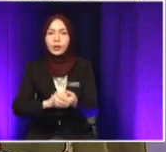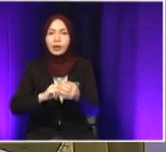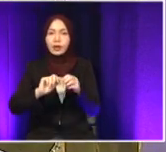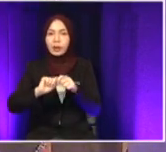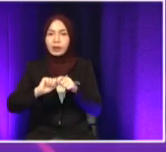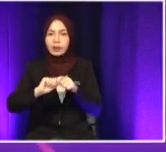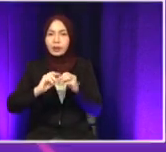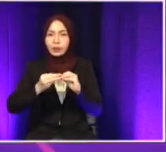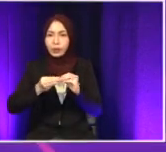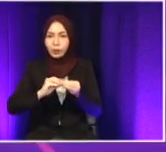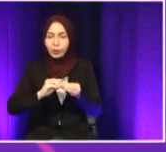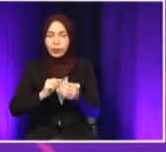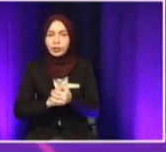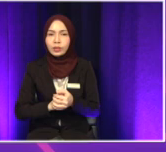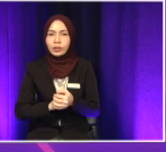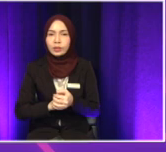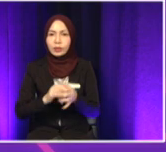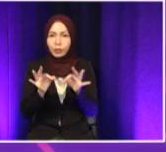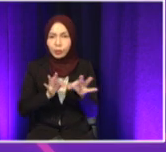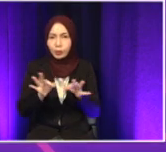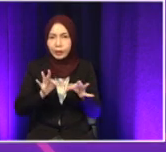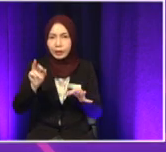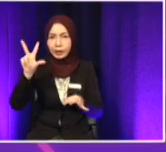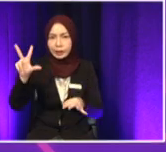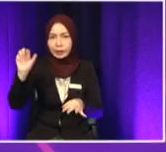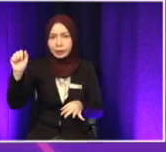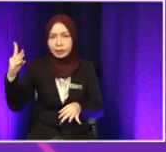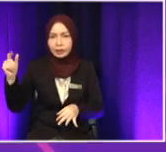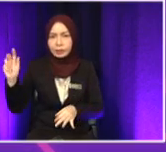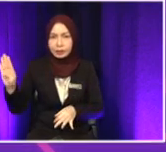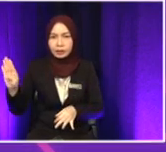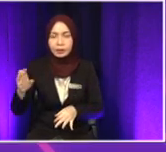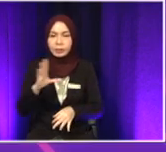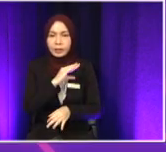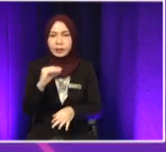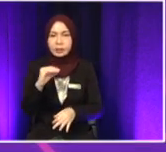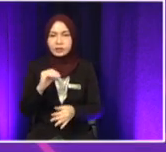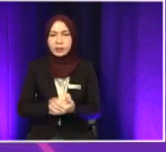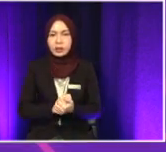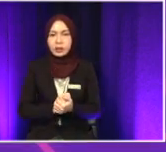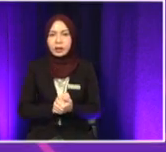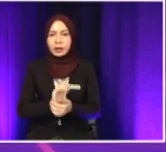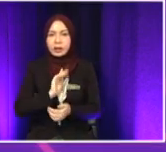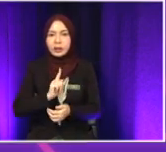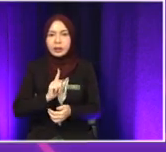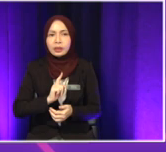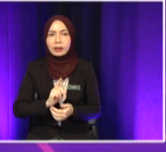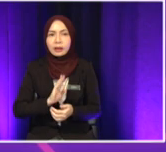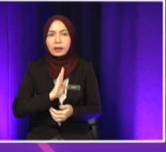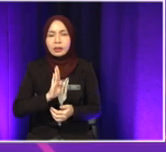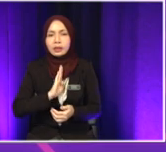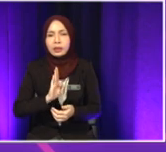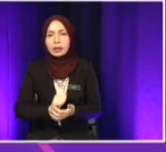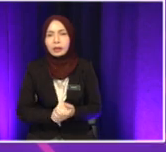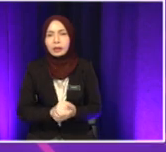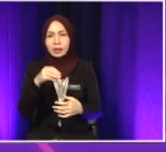tiga adab dan etika berhibur dalam Islam jadi beda sebut tiga oke perkataan